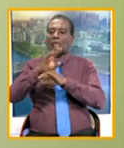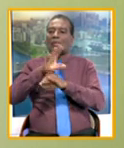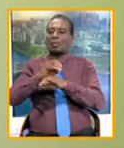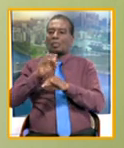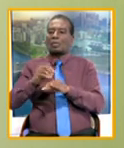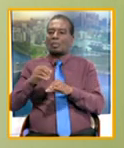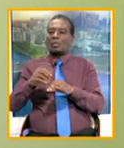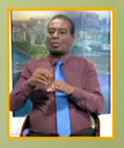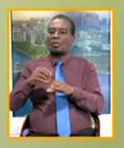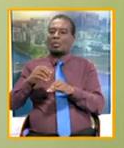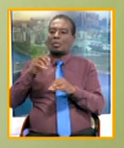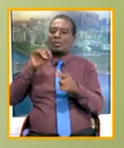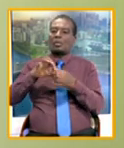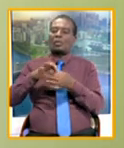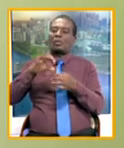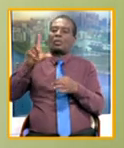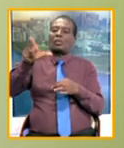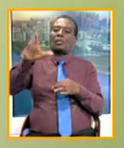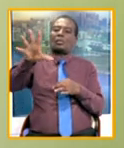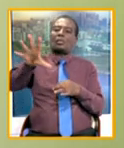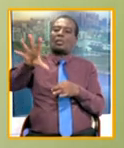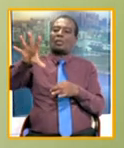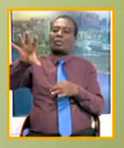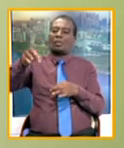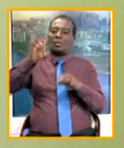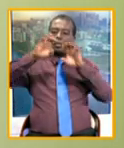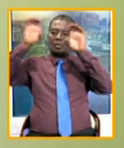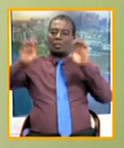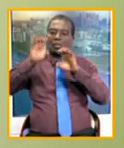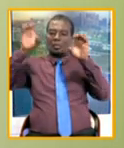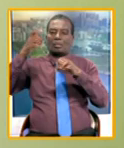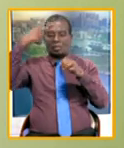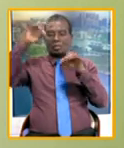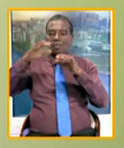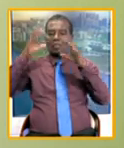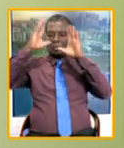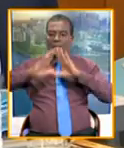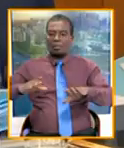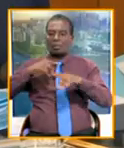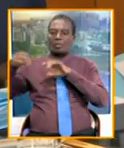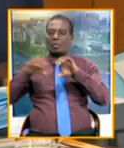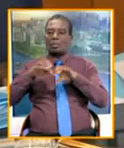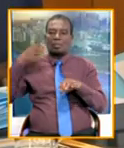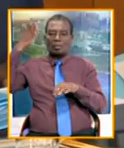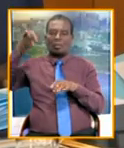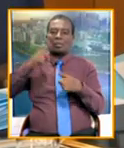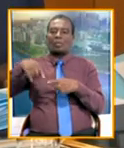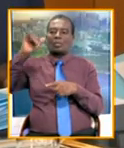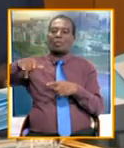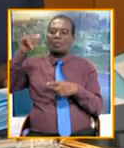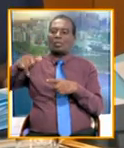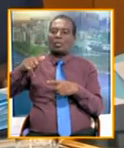25e édition de la Journée nationale de la paix 2021 qui se déroulera à